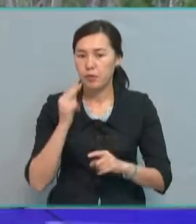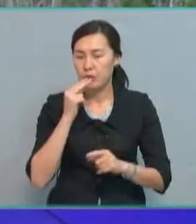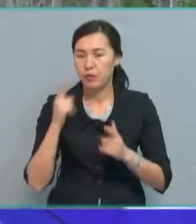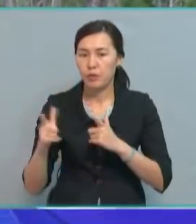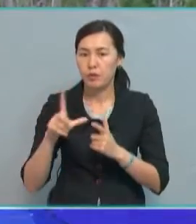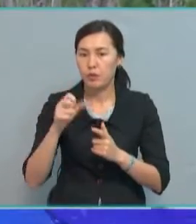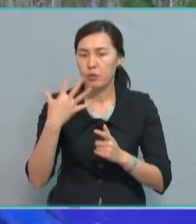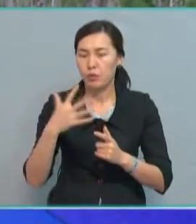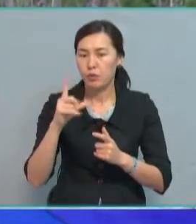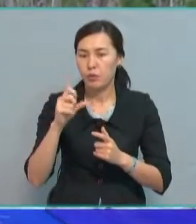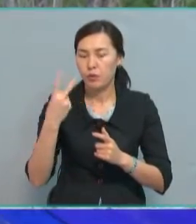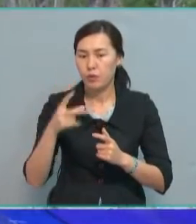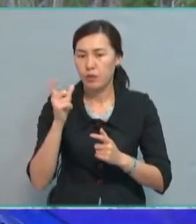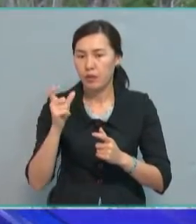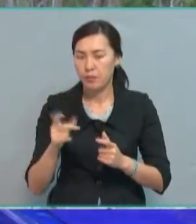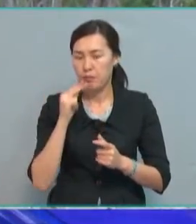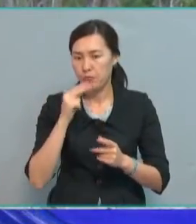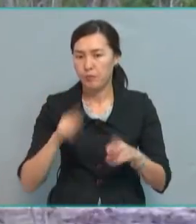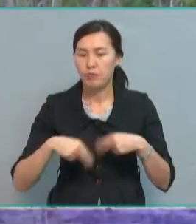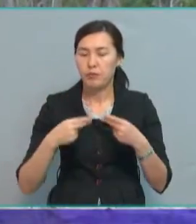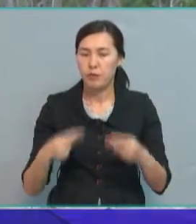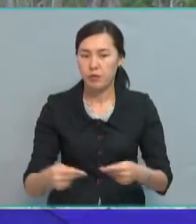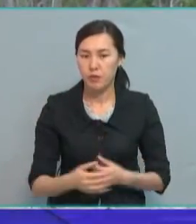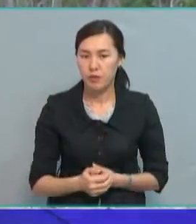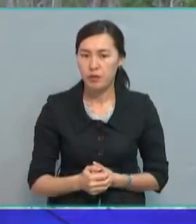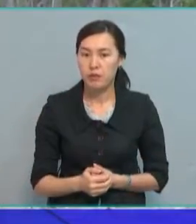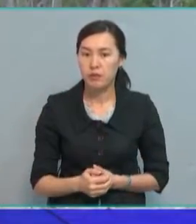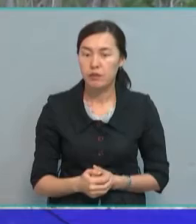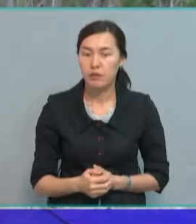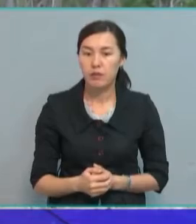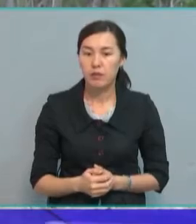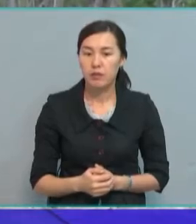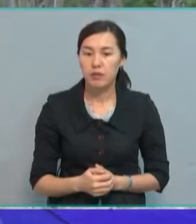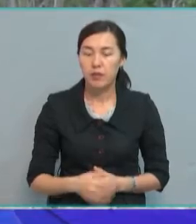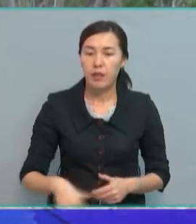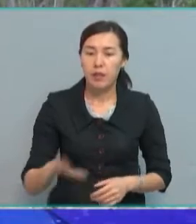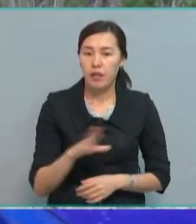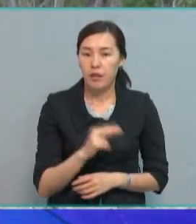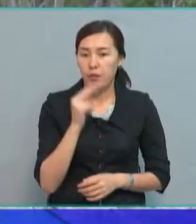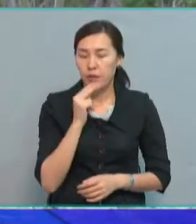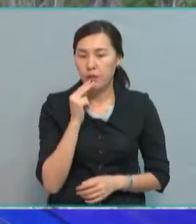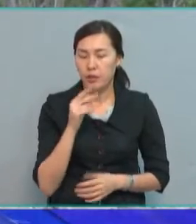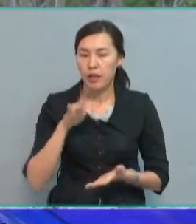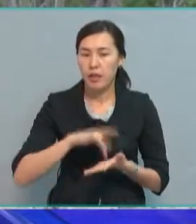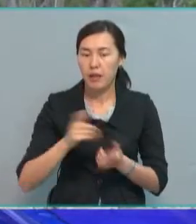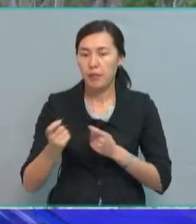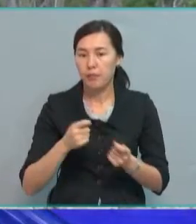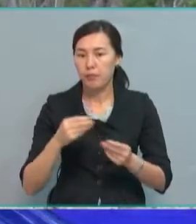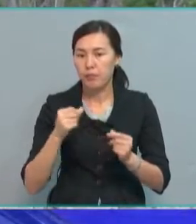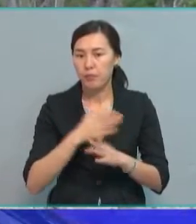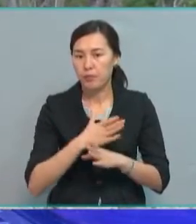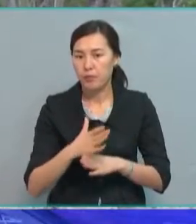дайындатып 120-150 адамға тамақ беріліп жатыр. Соны барлық продуктыны қалалық